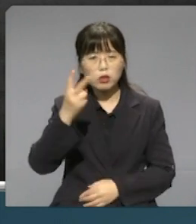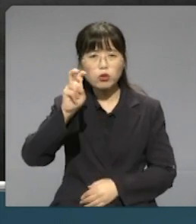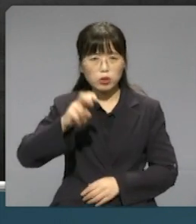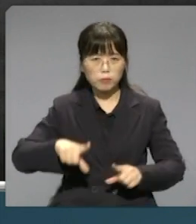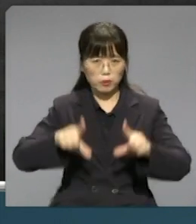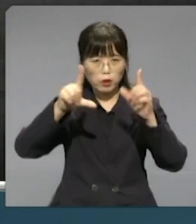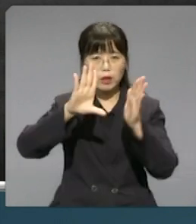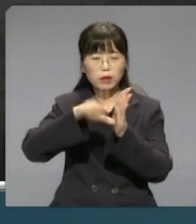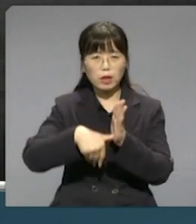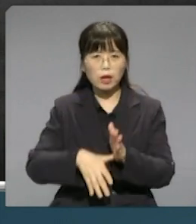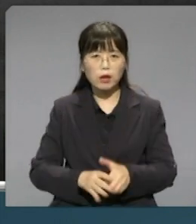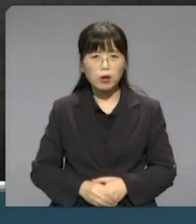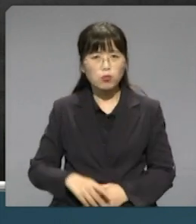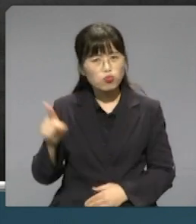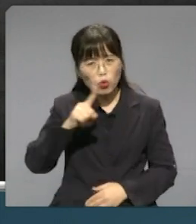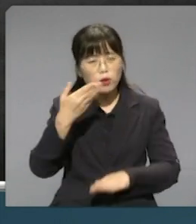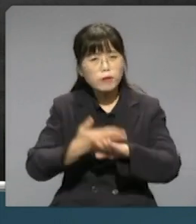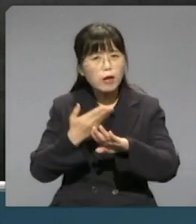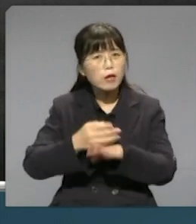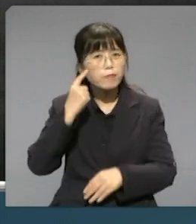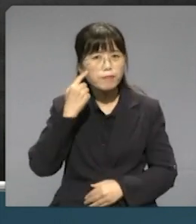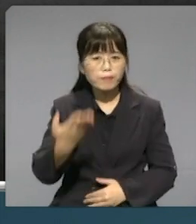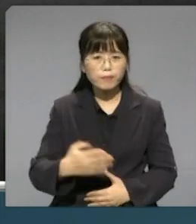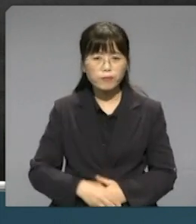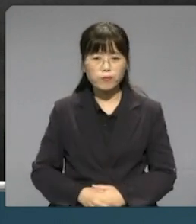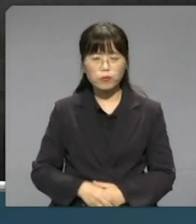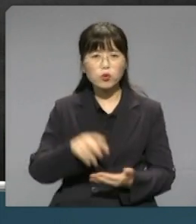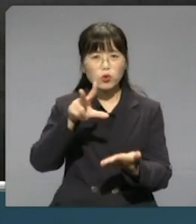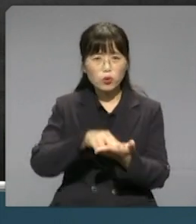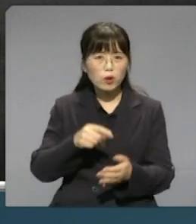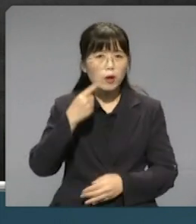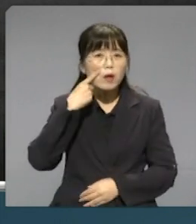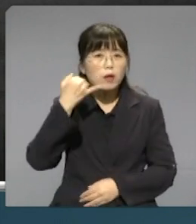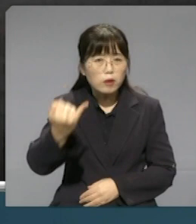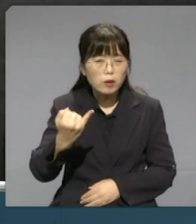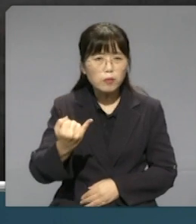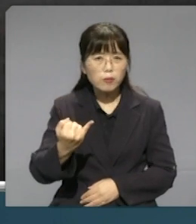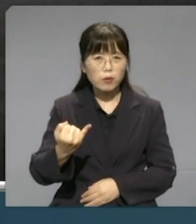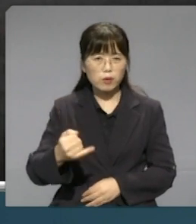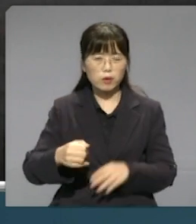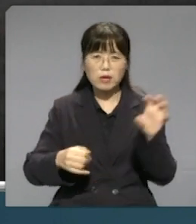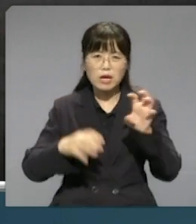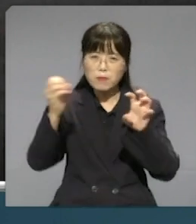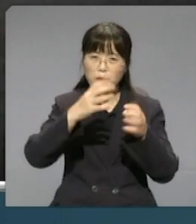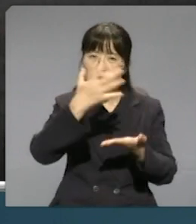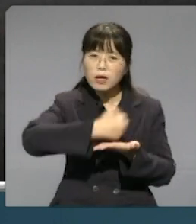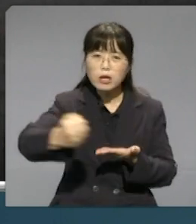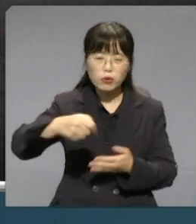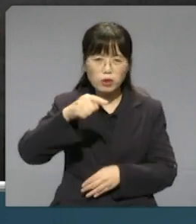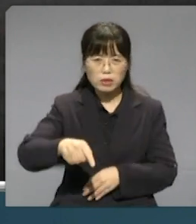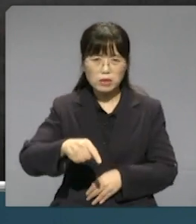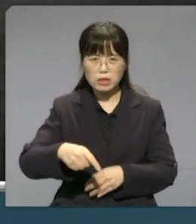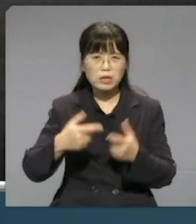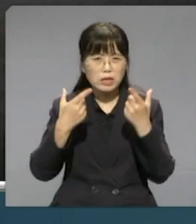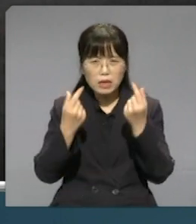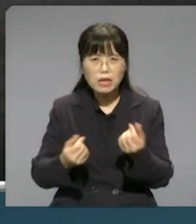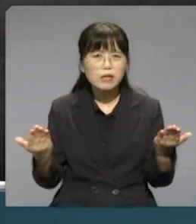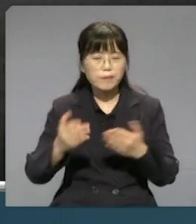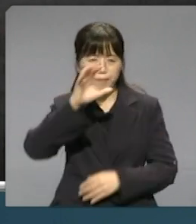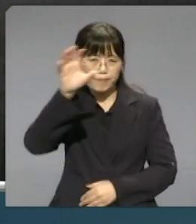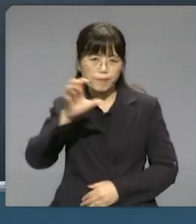일입니다. 그리고 무엇이 달라졌을까요? 문제적 친모는 유산 40%를 챙겼고 이와 같은 일이 반복되고